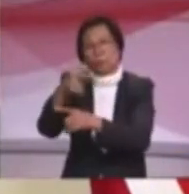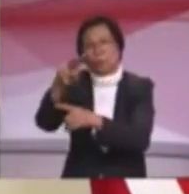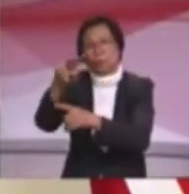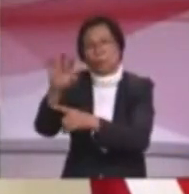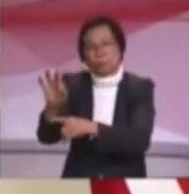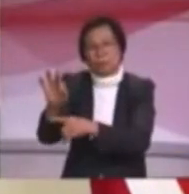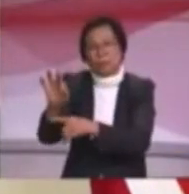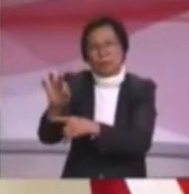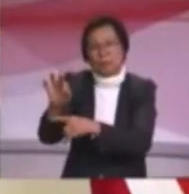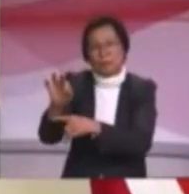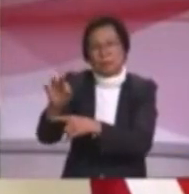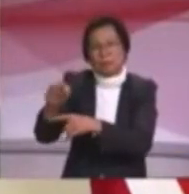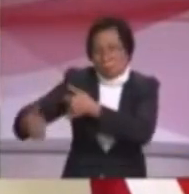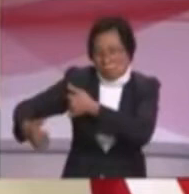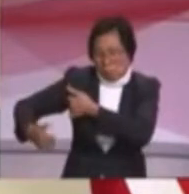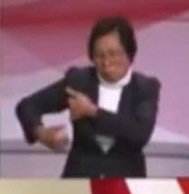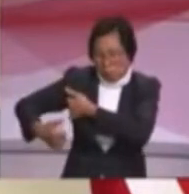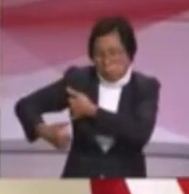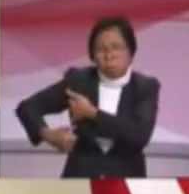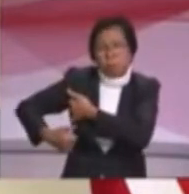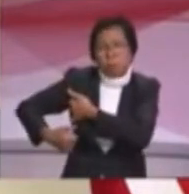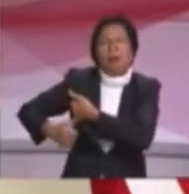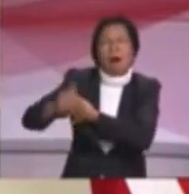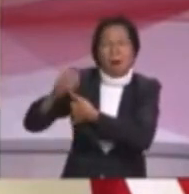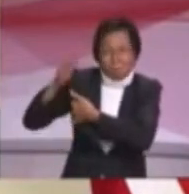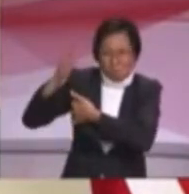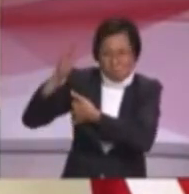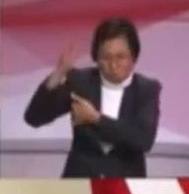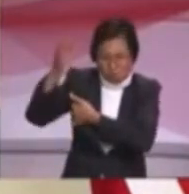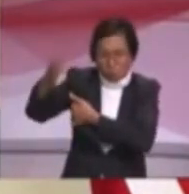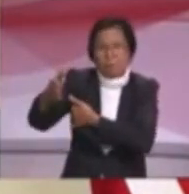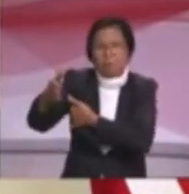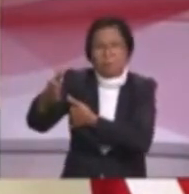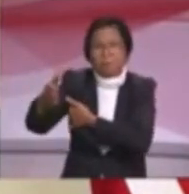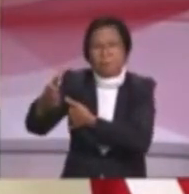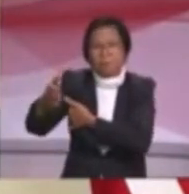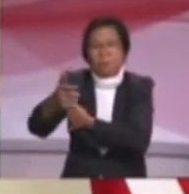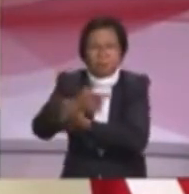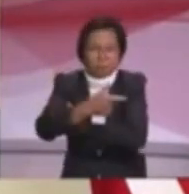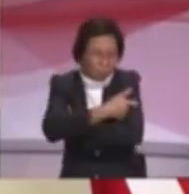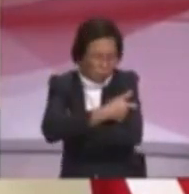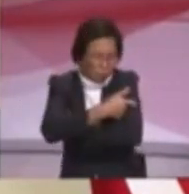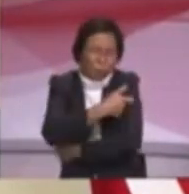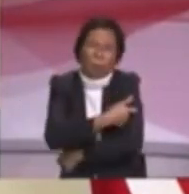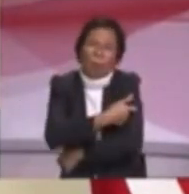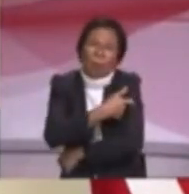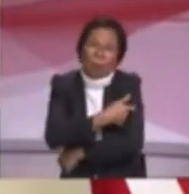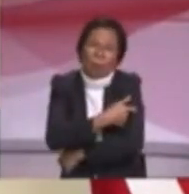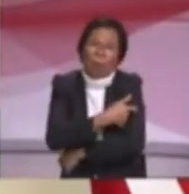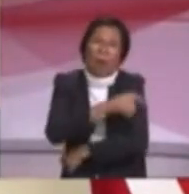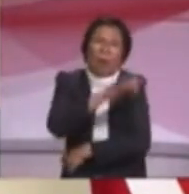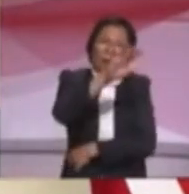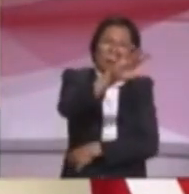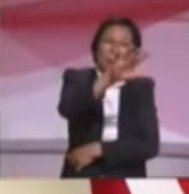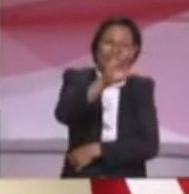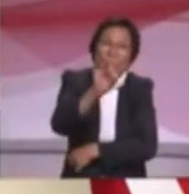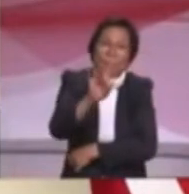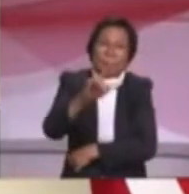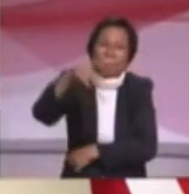36,029 warga pertahanan ini dan akan diberikan suntikan vaksin di